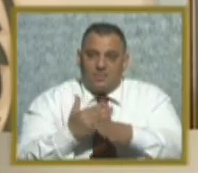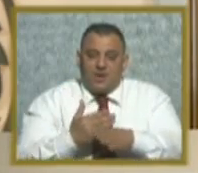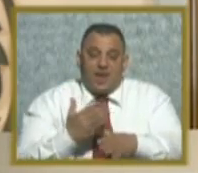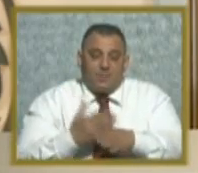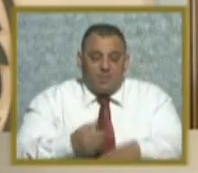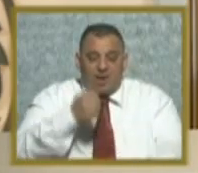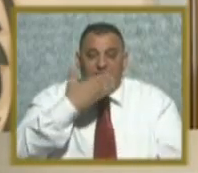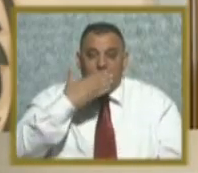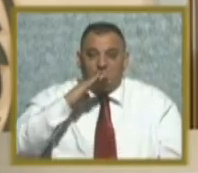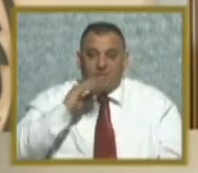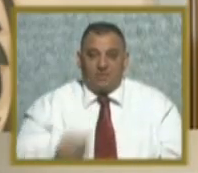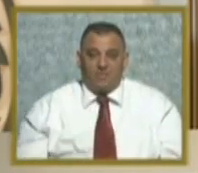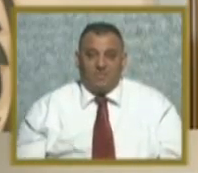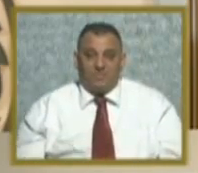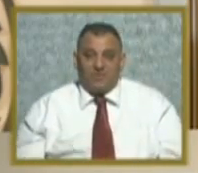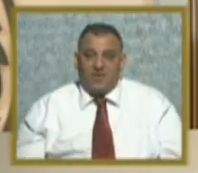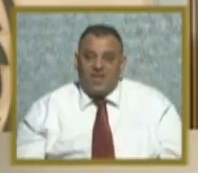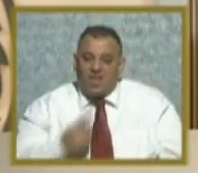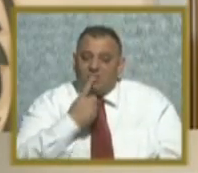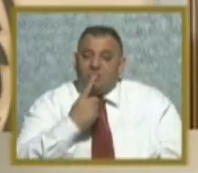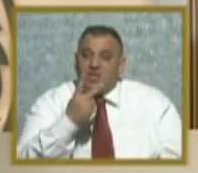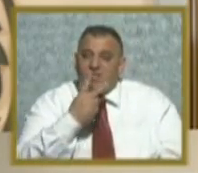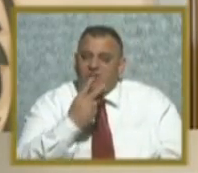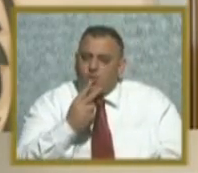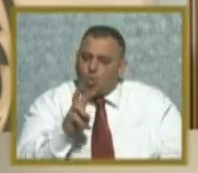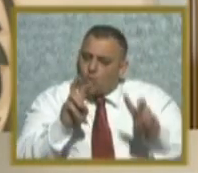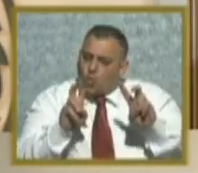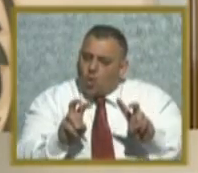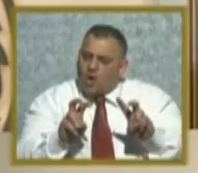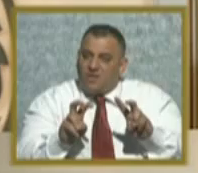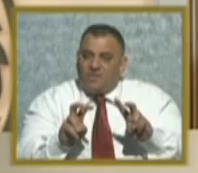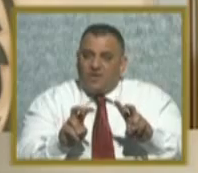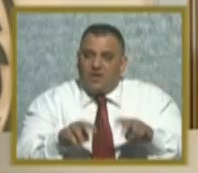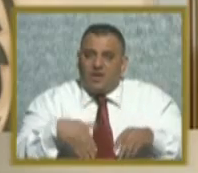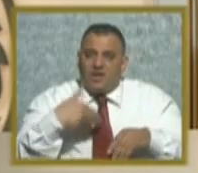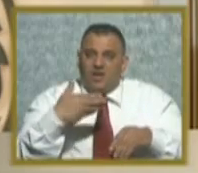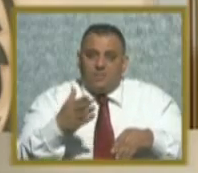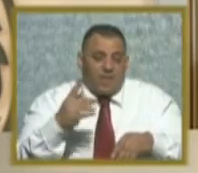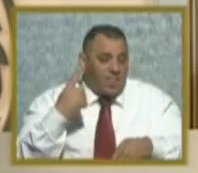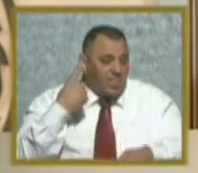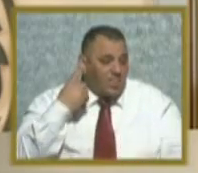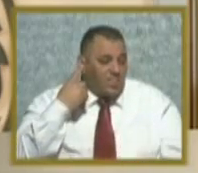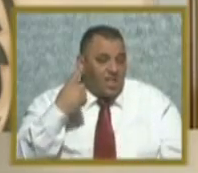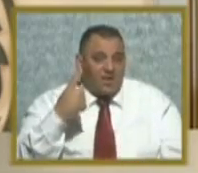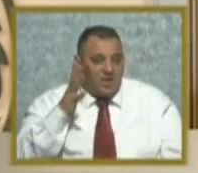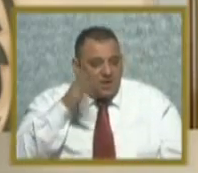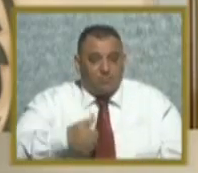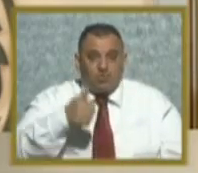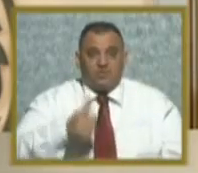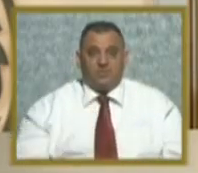الأسباب والحمد لله يصلي، لكن باقي دقيقة دقيقتين ما يضره لو انتظر هذه الفترة، ثم إذا أذن المؤذن صلى.